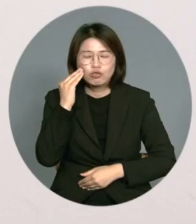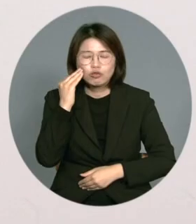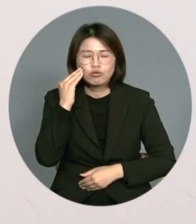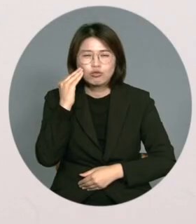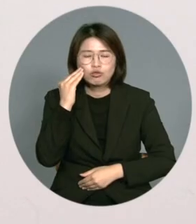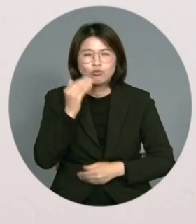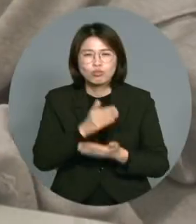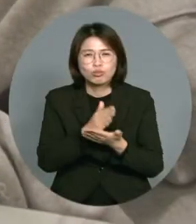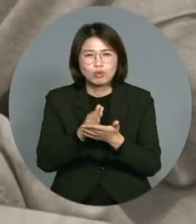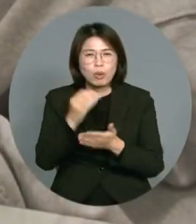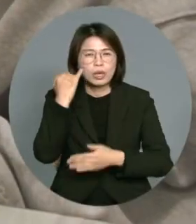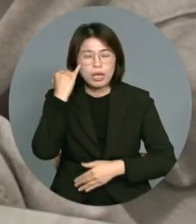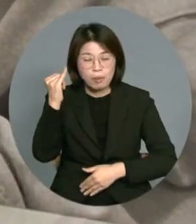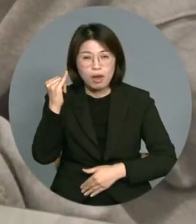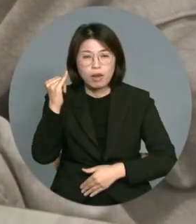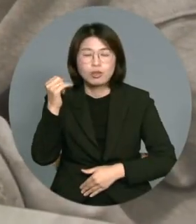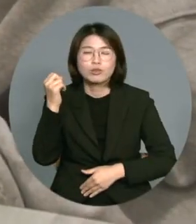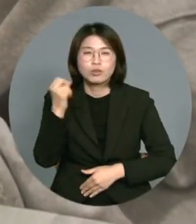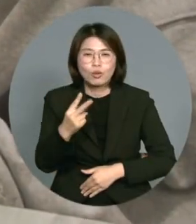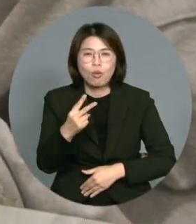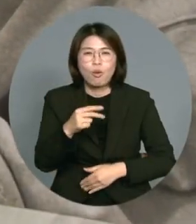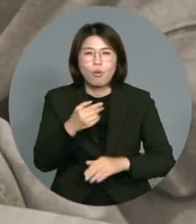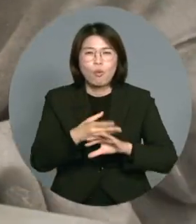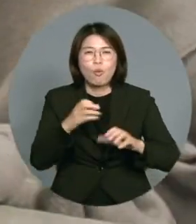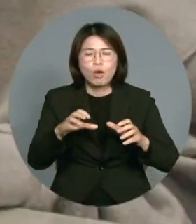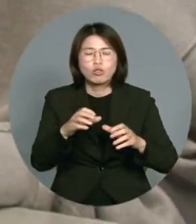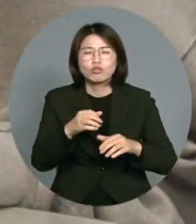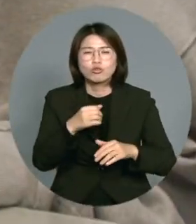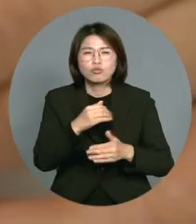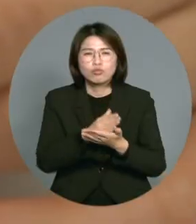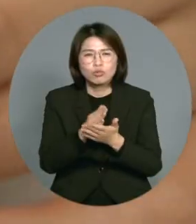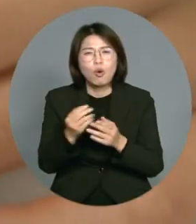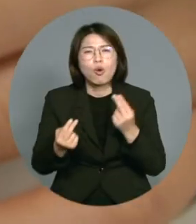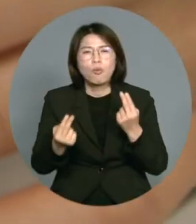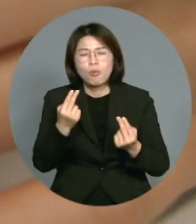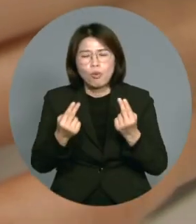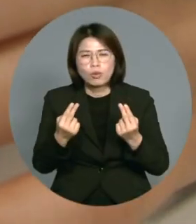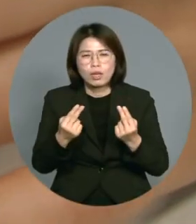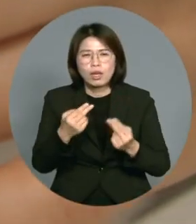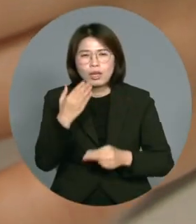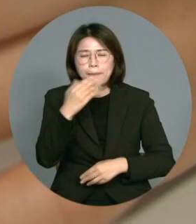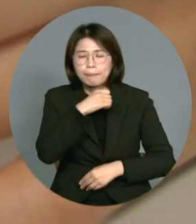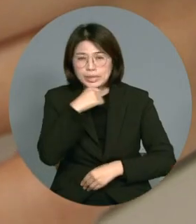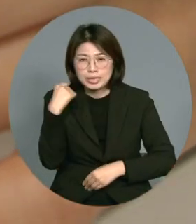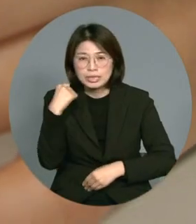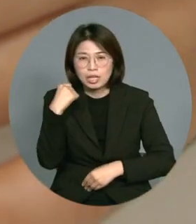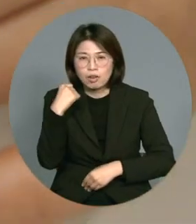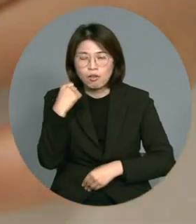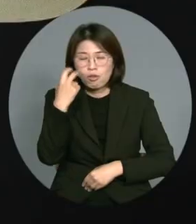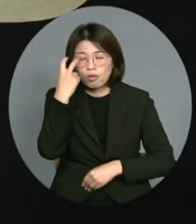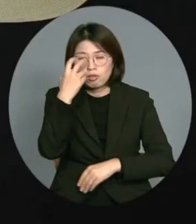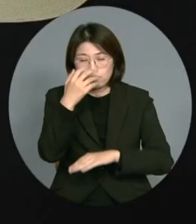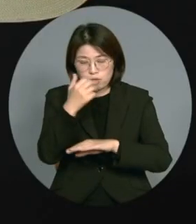많이 개발됐고 외래 품종보다 밥맛이 더 좋다는 분석 결과도 많이 나와 있습니다.